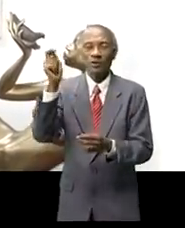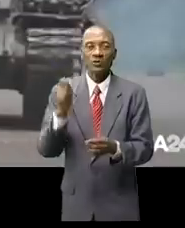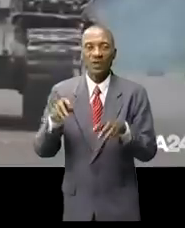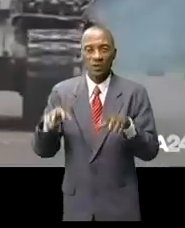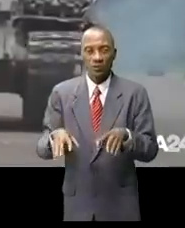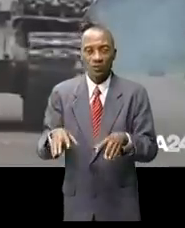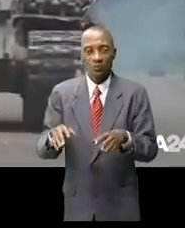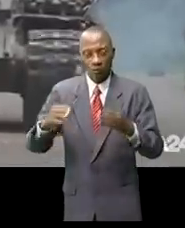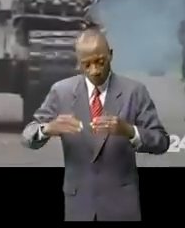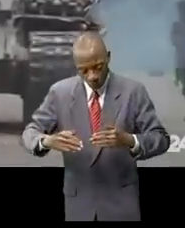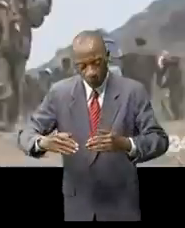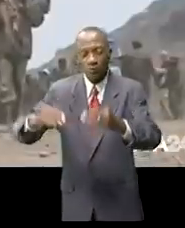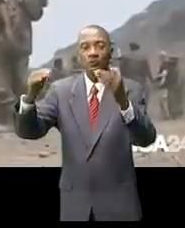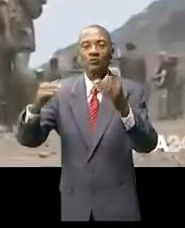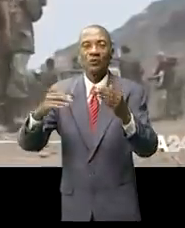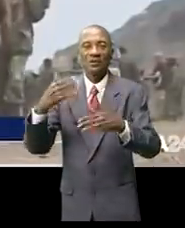du Congo